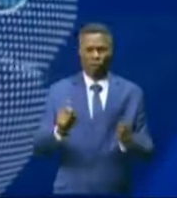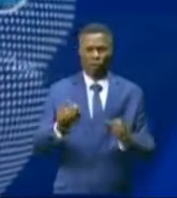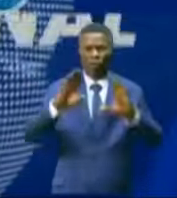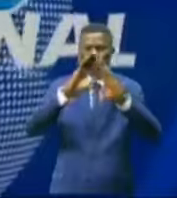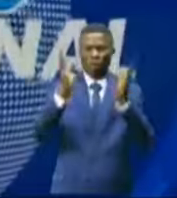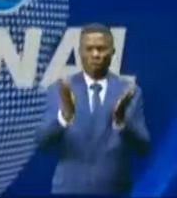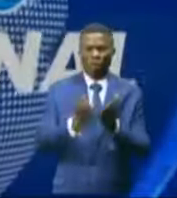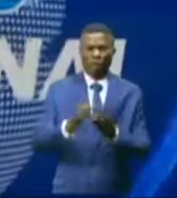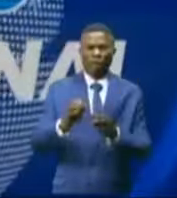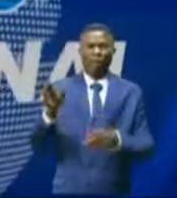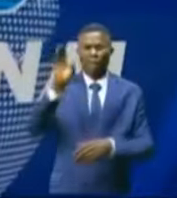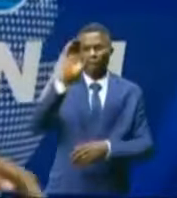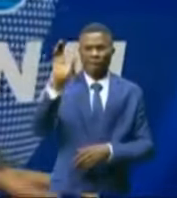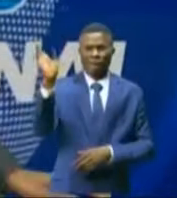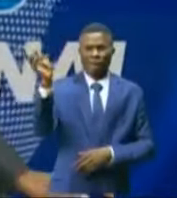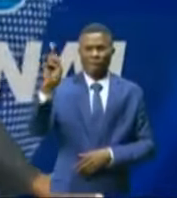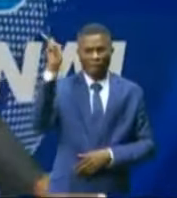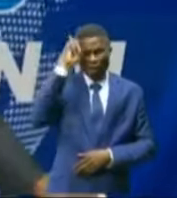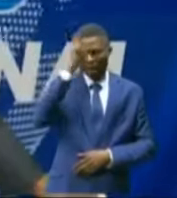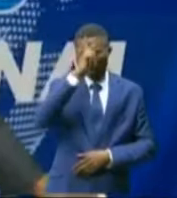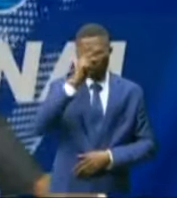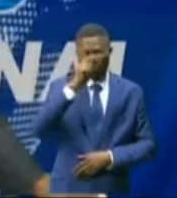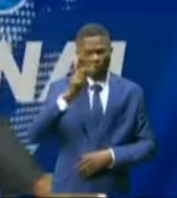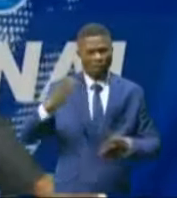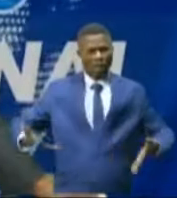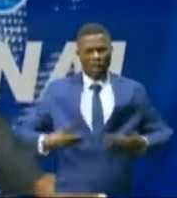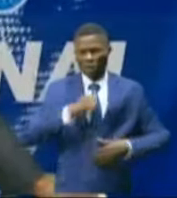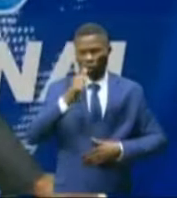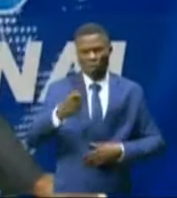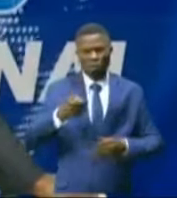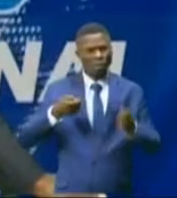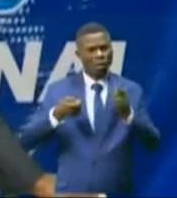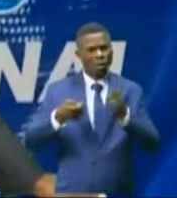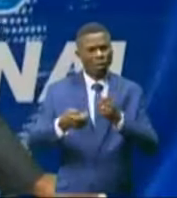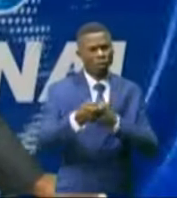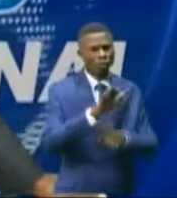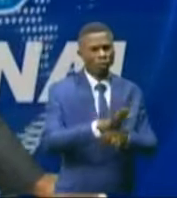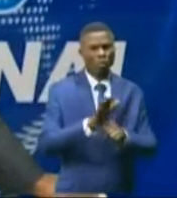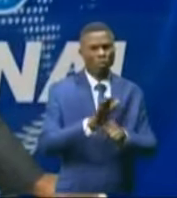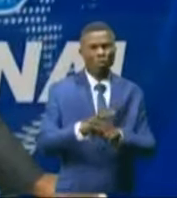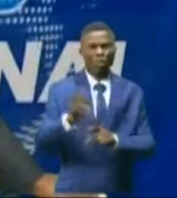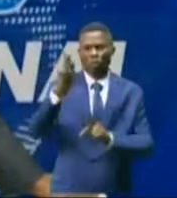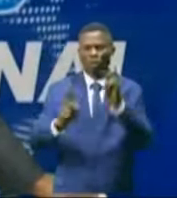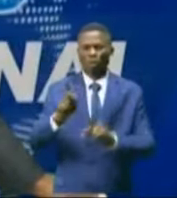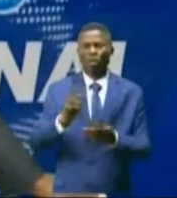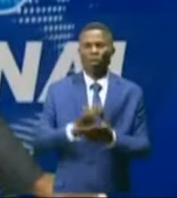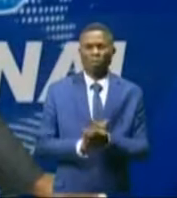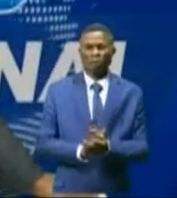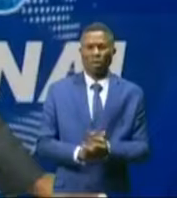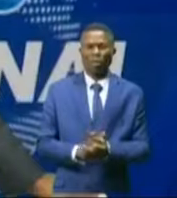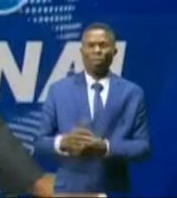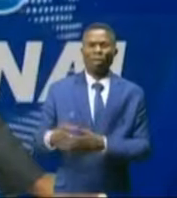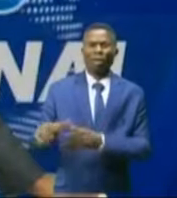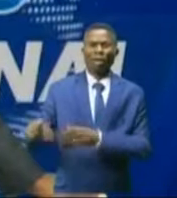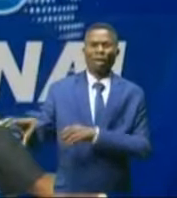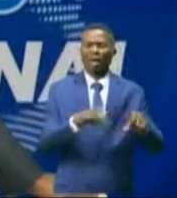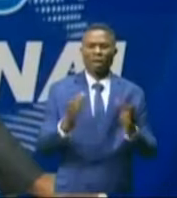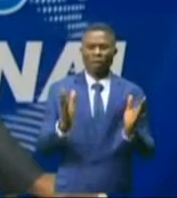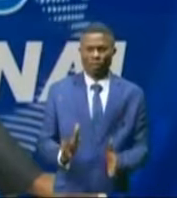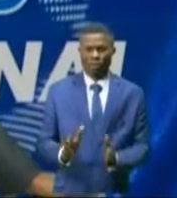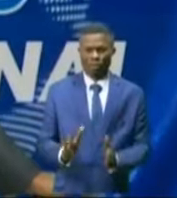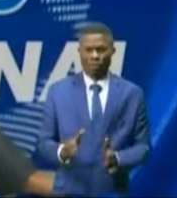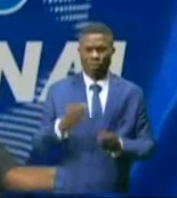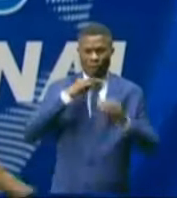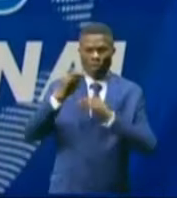communauté katangaise condamne les tueries des Congolais perpétrées par les terroristes du M23 dans l'est du pays. Le message a été lancé